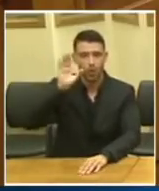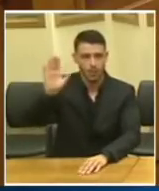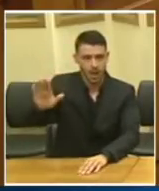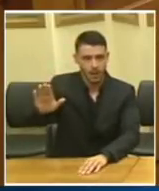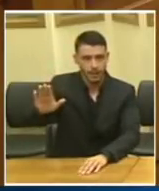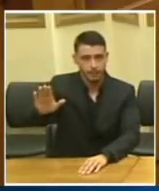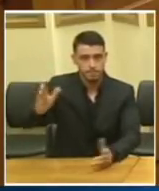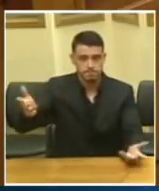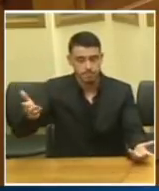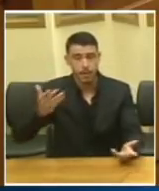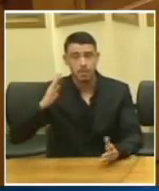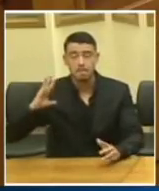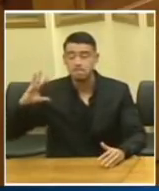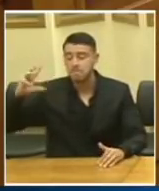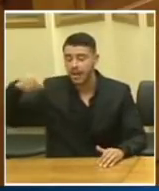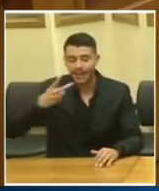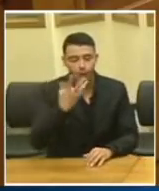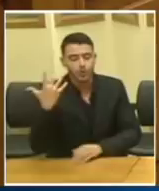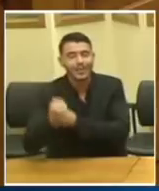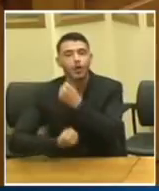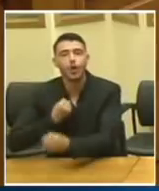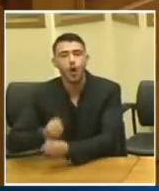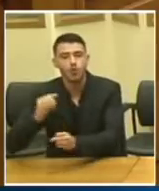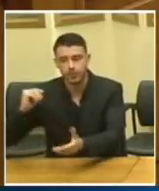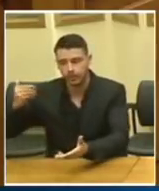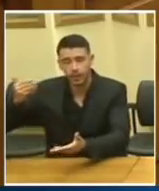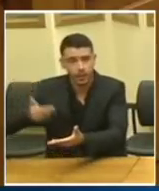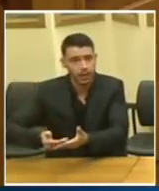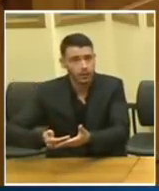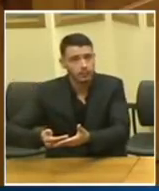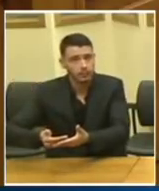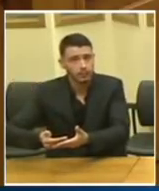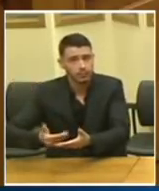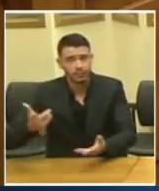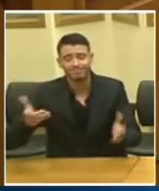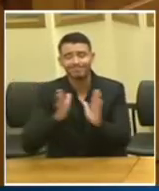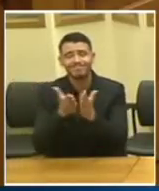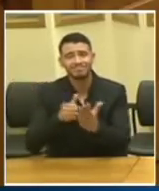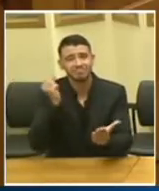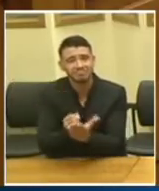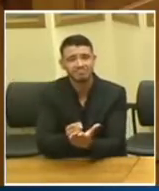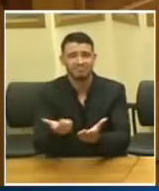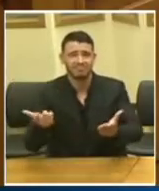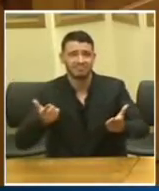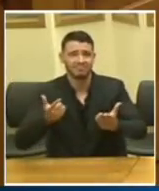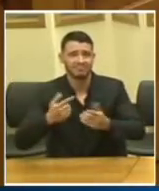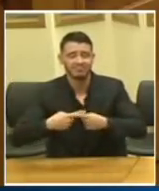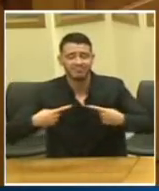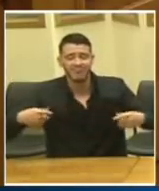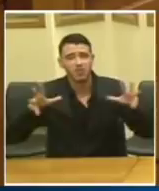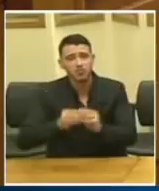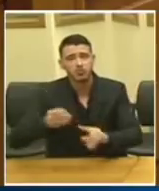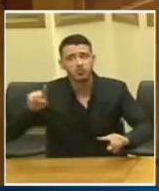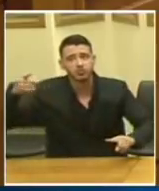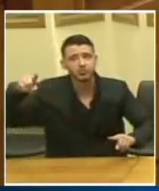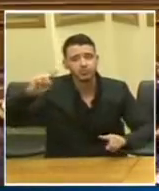μέχρι σήμερα, τα τελευταία 25 χρόνια, σε όλα τα ταξιδιωτικά τους έγγραφα, και σας ενημέρωσε ο κύριος